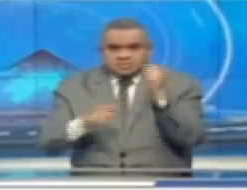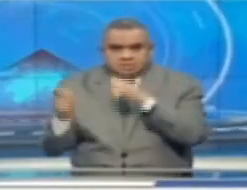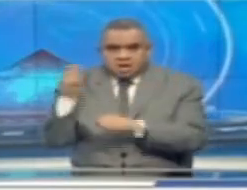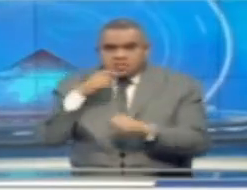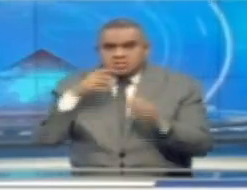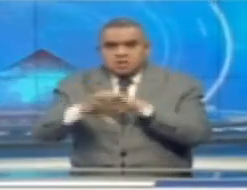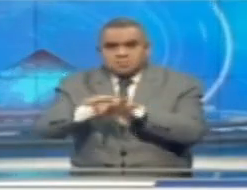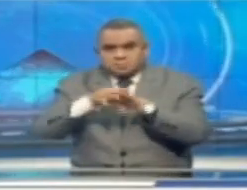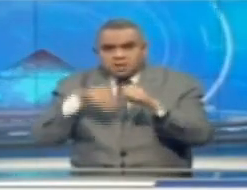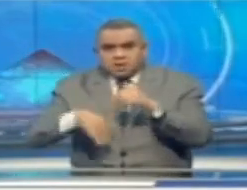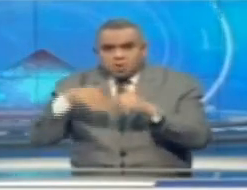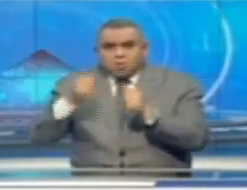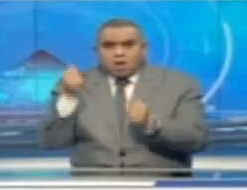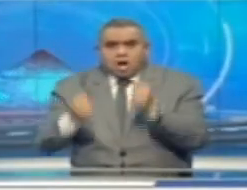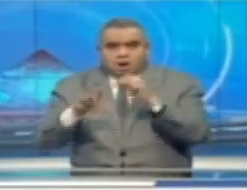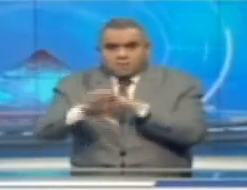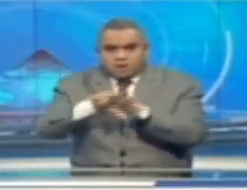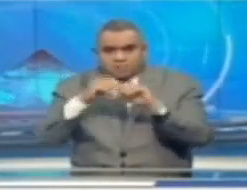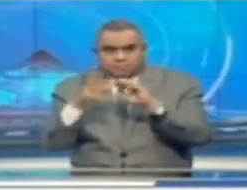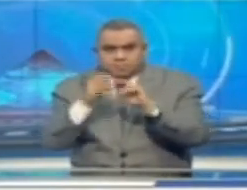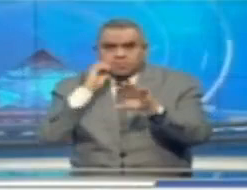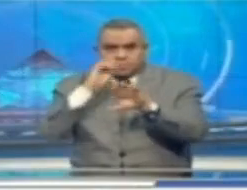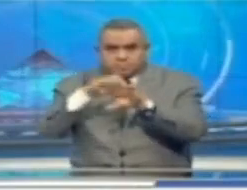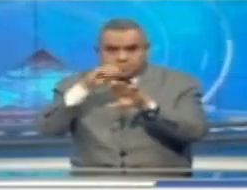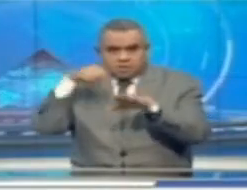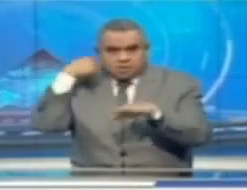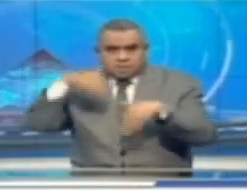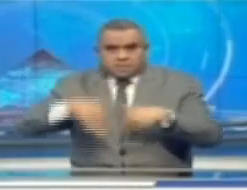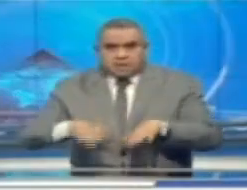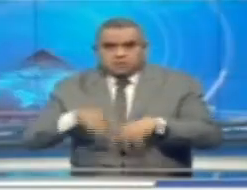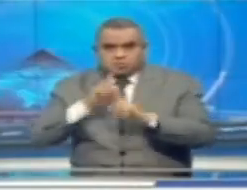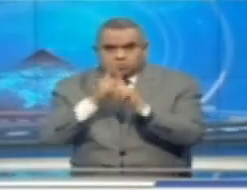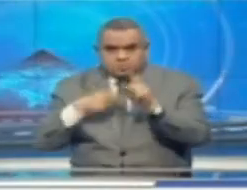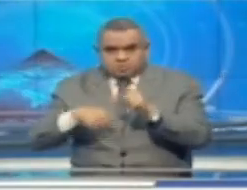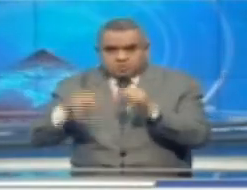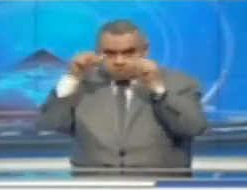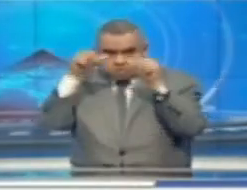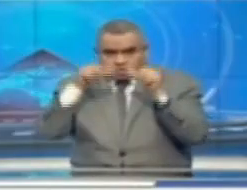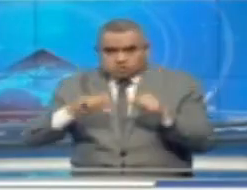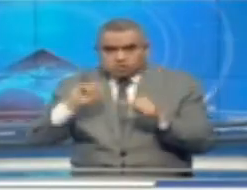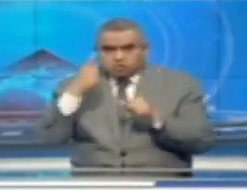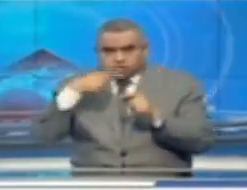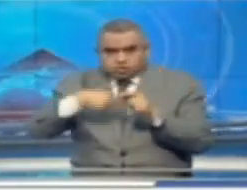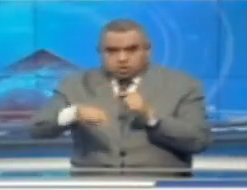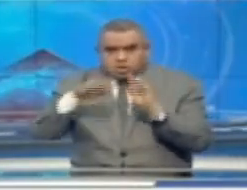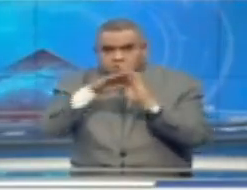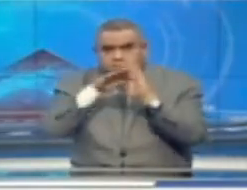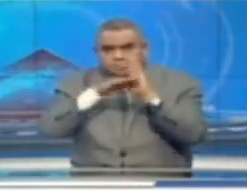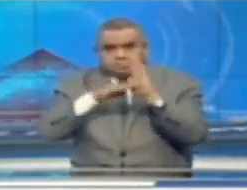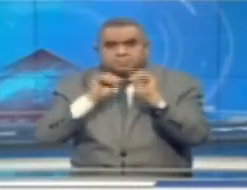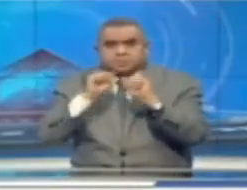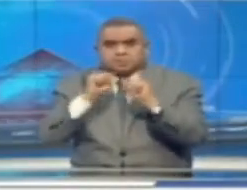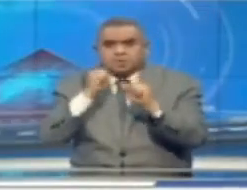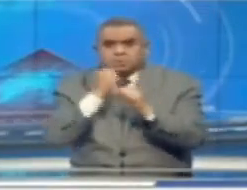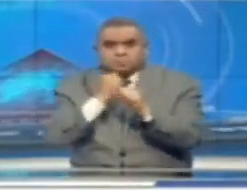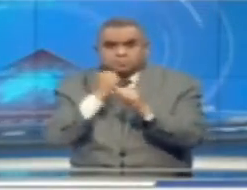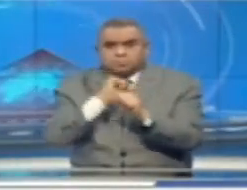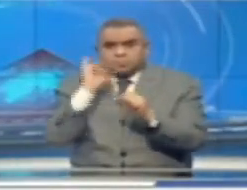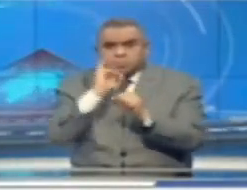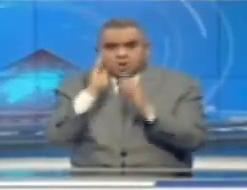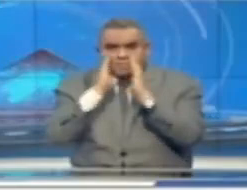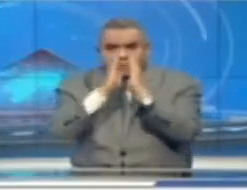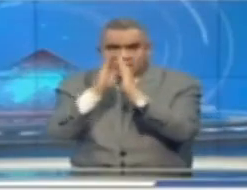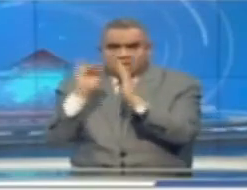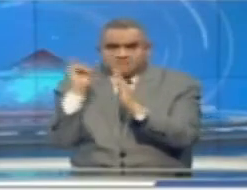صناعة السيارات، وشدد مدبولي على ضرورة الإعلان خلال هذا الشهر عن هذه الخطوات نظرا لأهمية